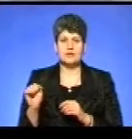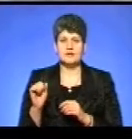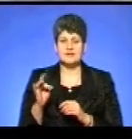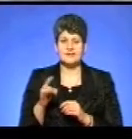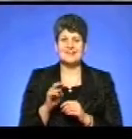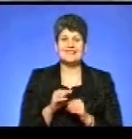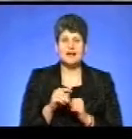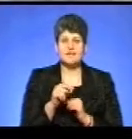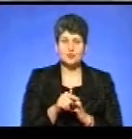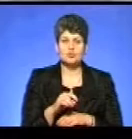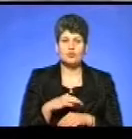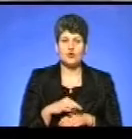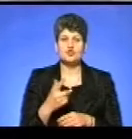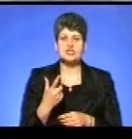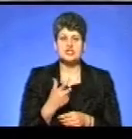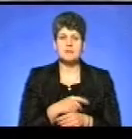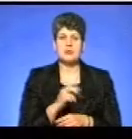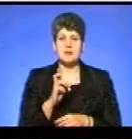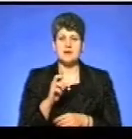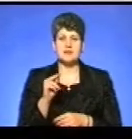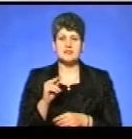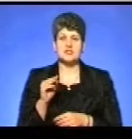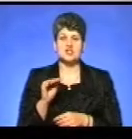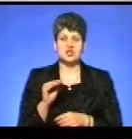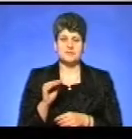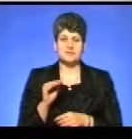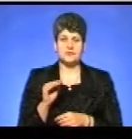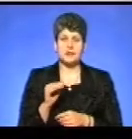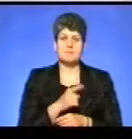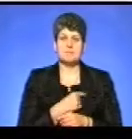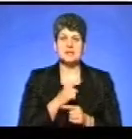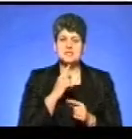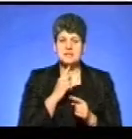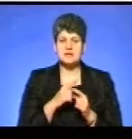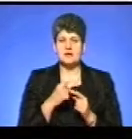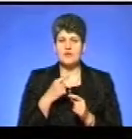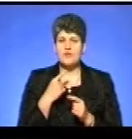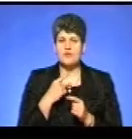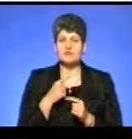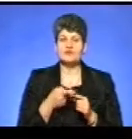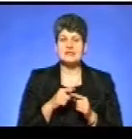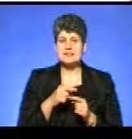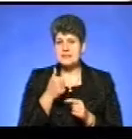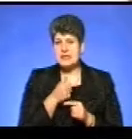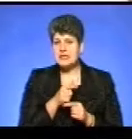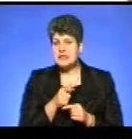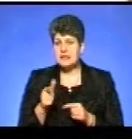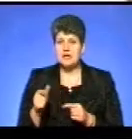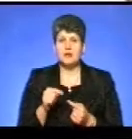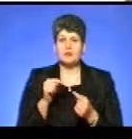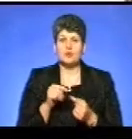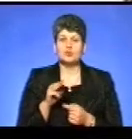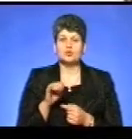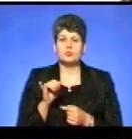травня тут проводять щеплення вакциною БЦЖ. Медсестра Людмила Печінка повідомила новинам, що вона за цей рік вакцинацію проти